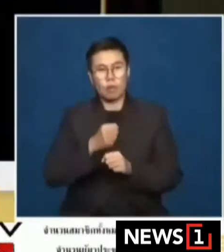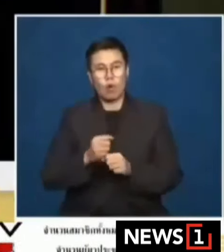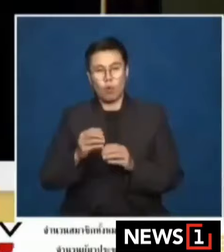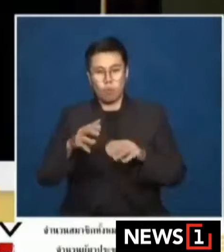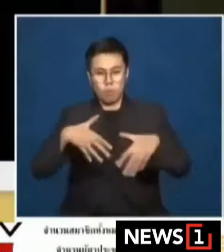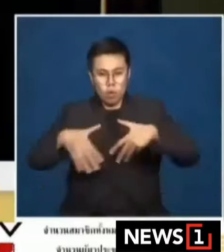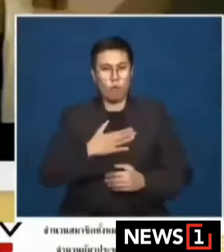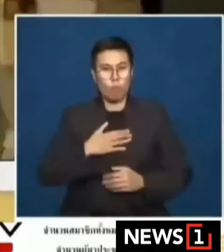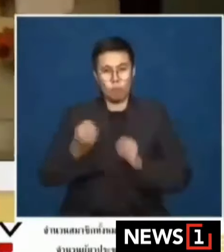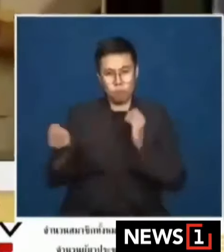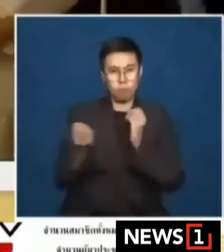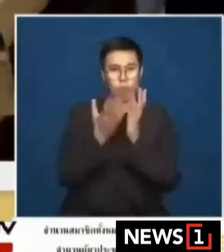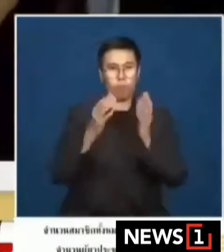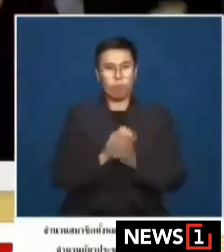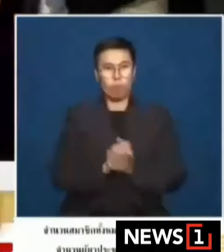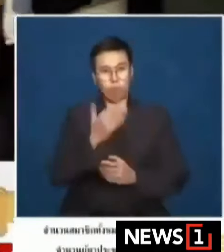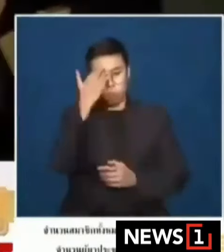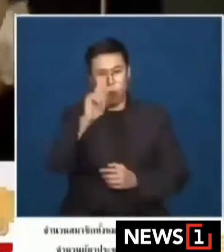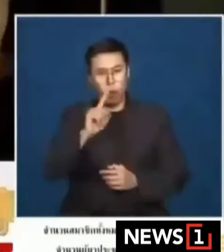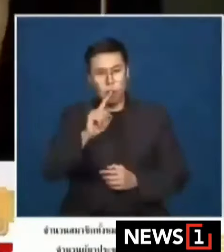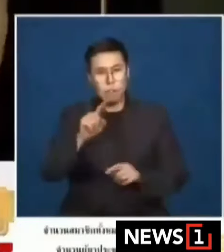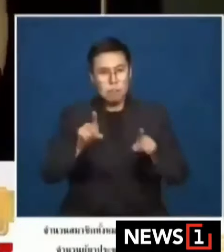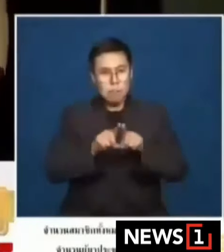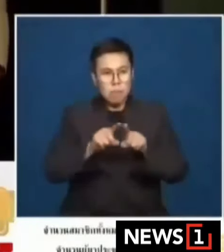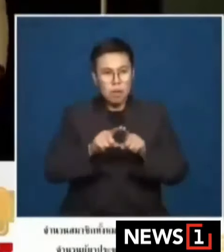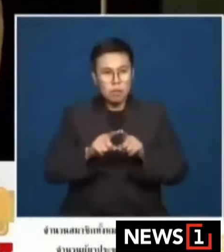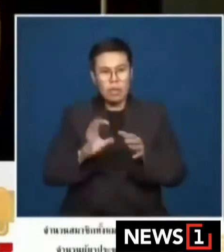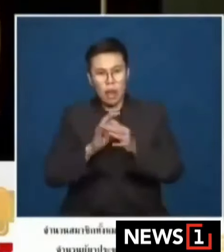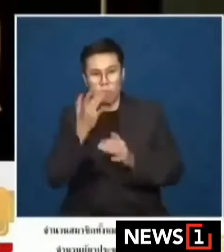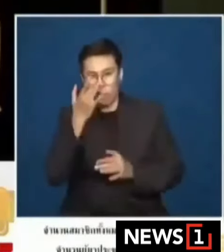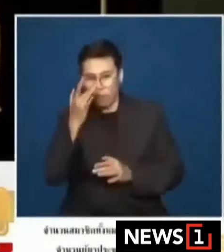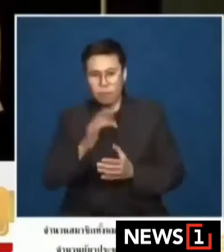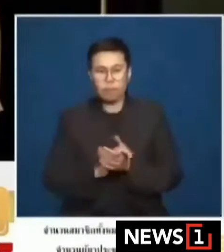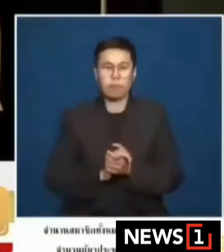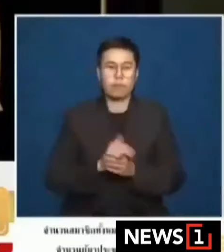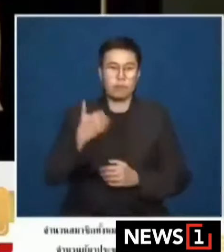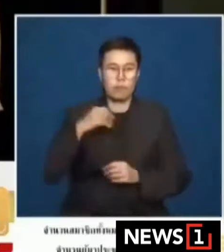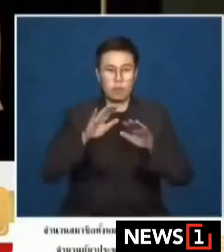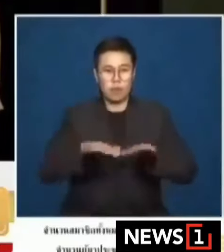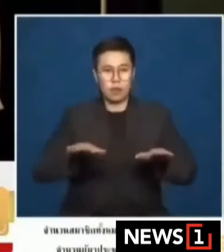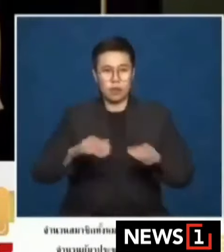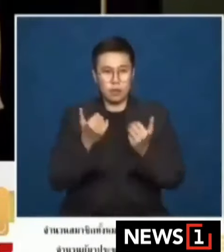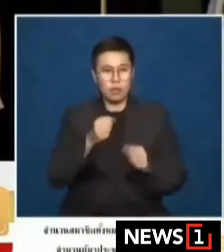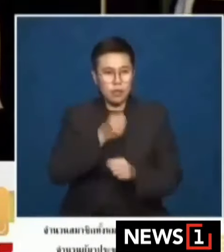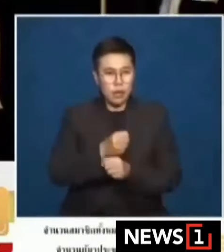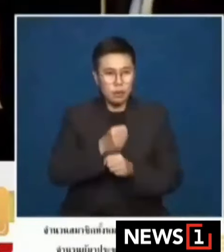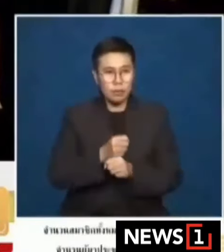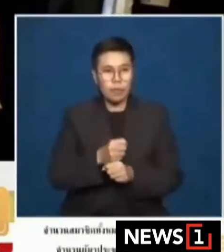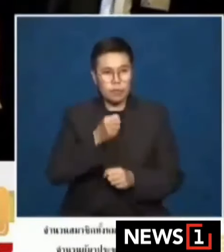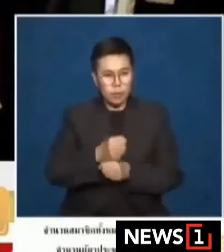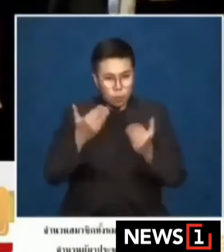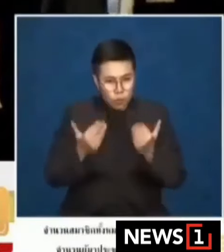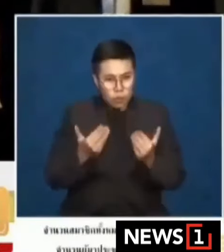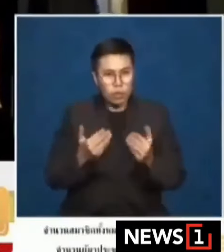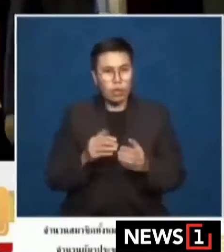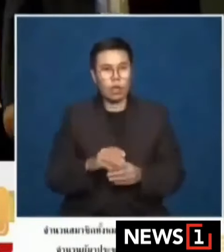ขอให้เปิดได้เลยและเอาข้อเท็จจริงเนี่ยมาพูดกันนะว่ามีพรรคการเมืองไหนที่เคยสนับสนุนงบประมาณให้